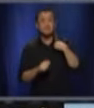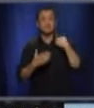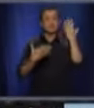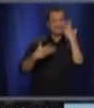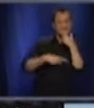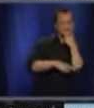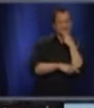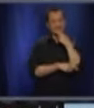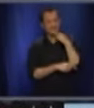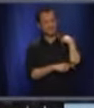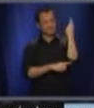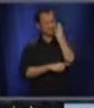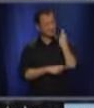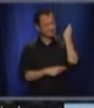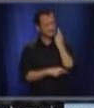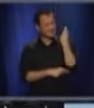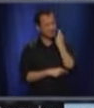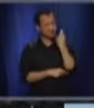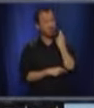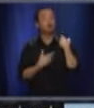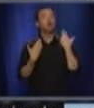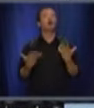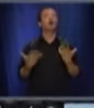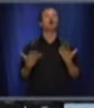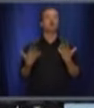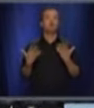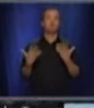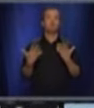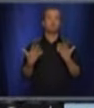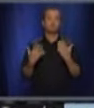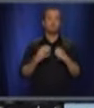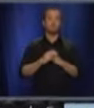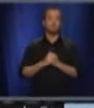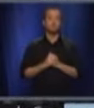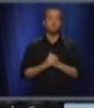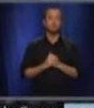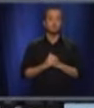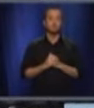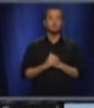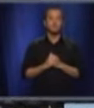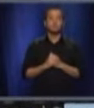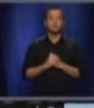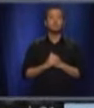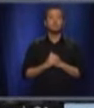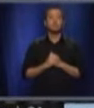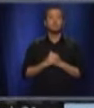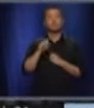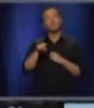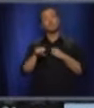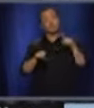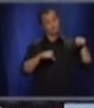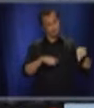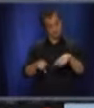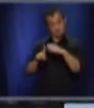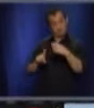que c'est parce que c'est dimanche, là, mais là, je recevais tout à l'heure un rapport, parce que je l'ai demandé avant de rentrer ici,